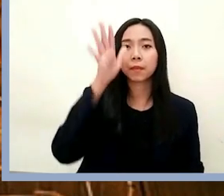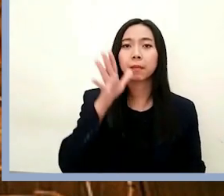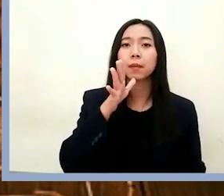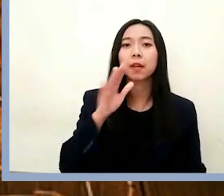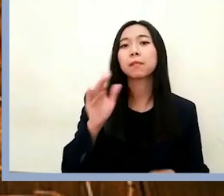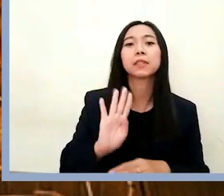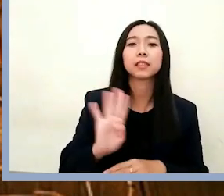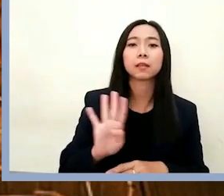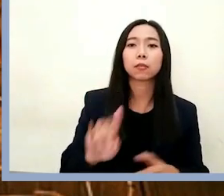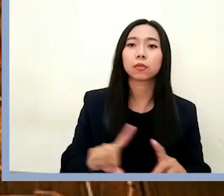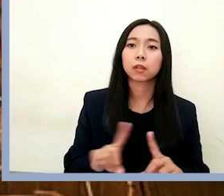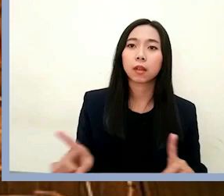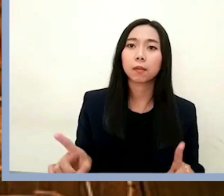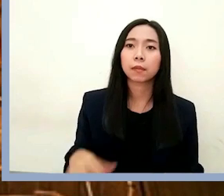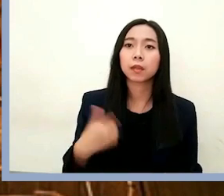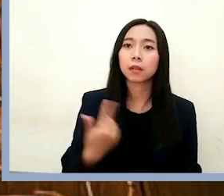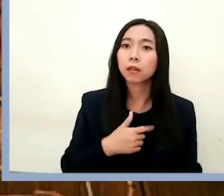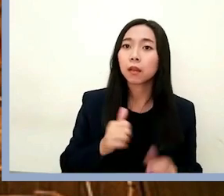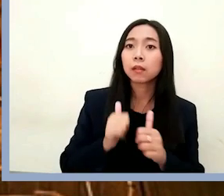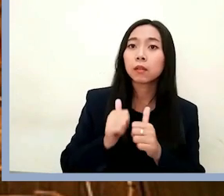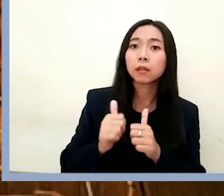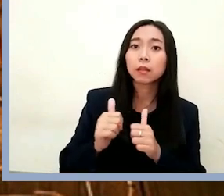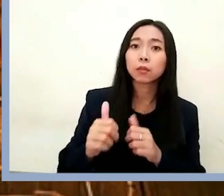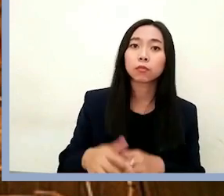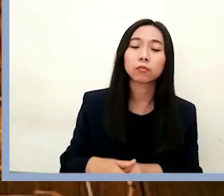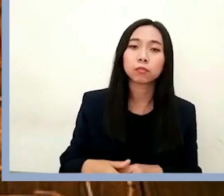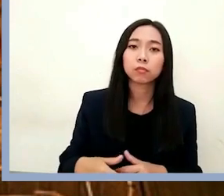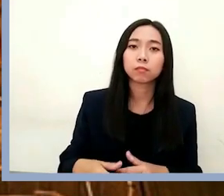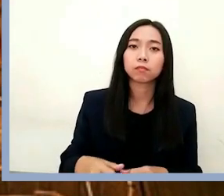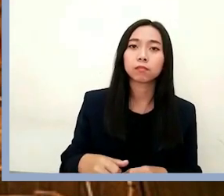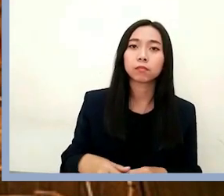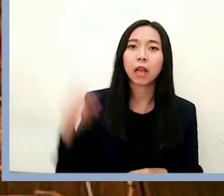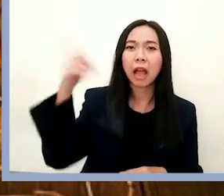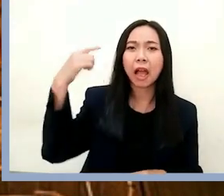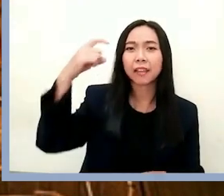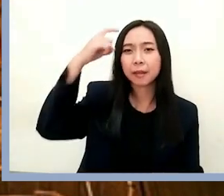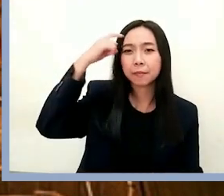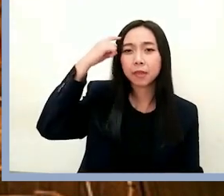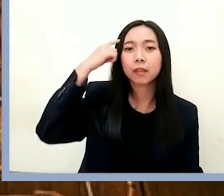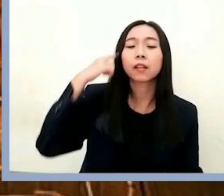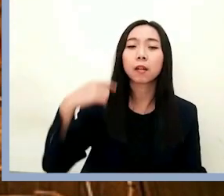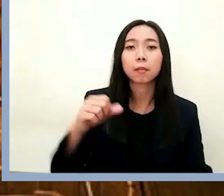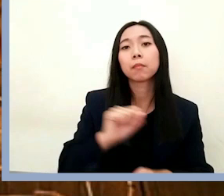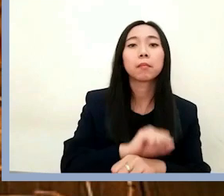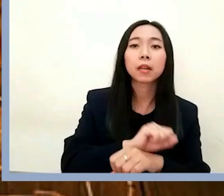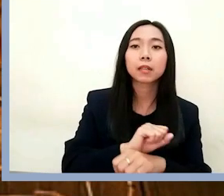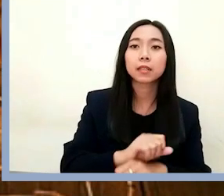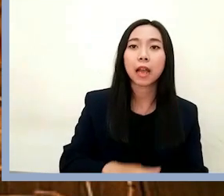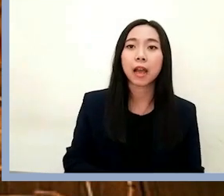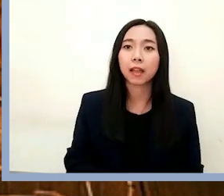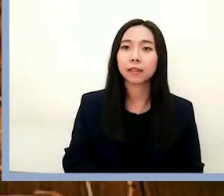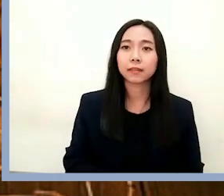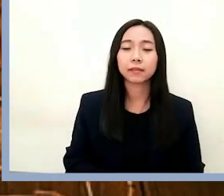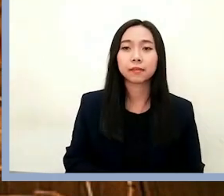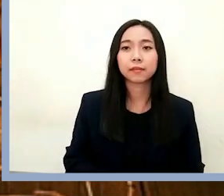ketika kita kemudian terjebak Oleh pekerjaan oleh prestise dan hobi media sosial